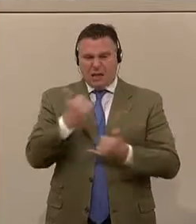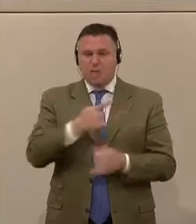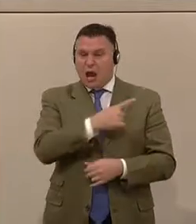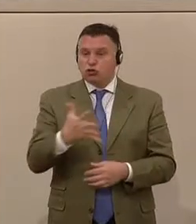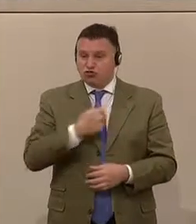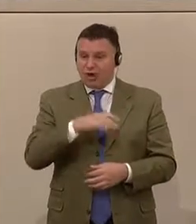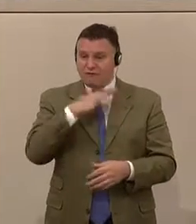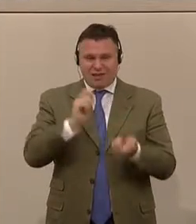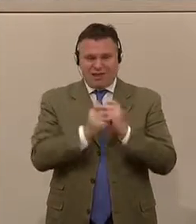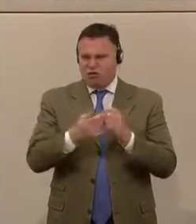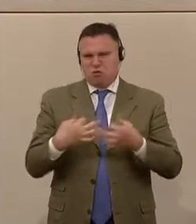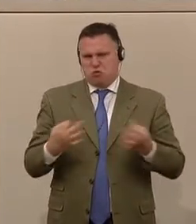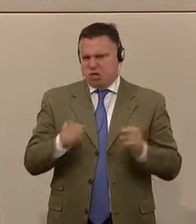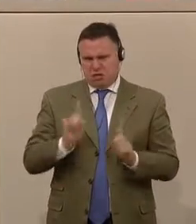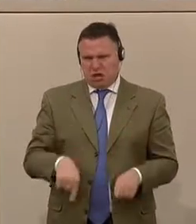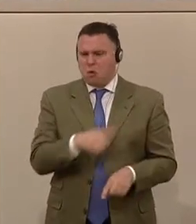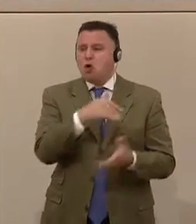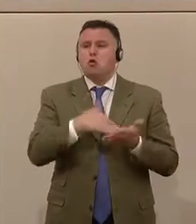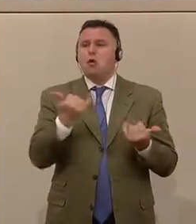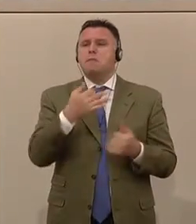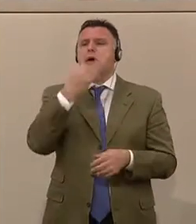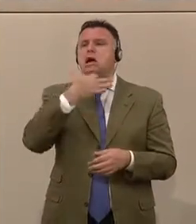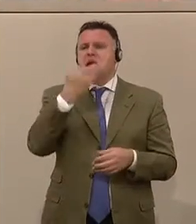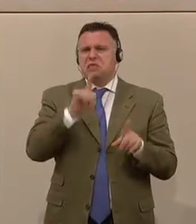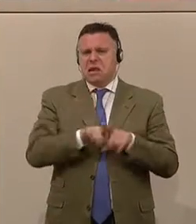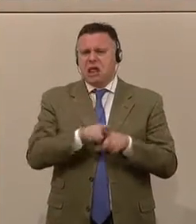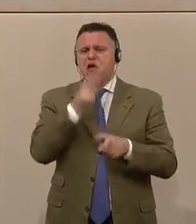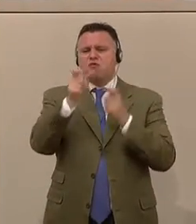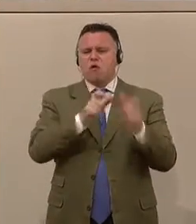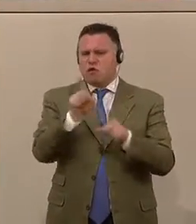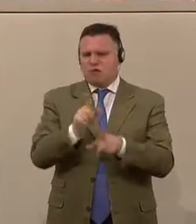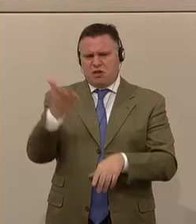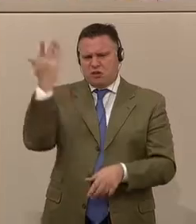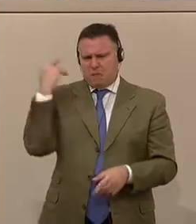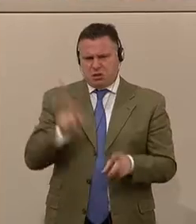zustande gebracht. Noch immer redet er davon.